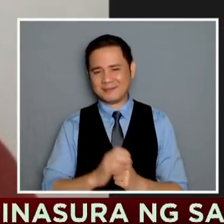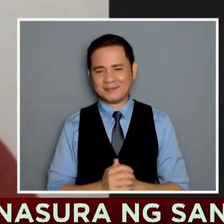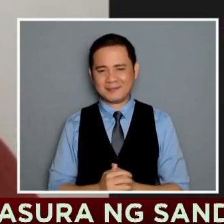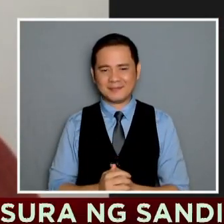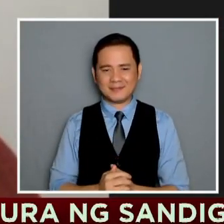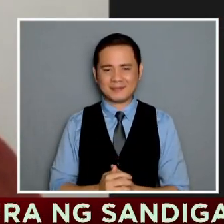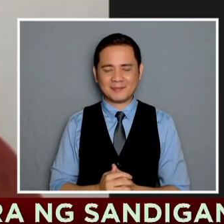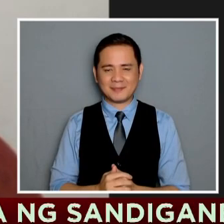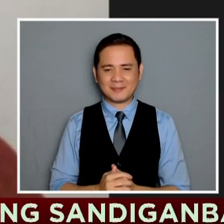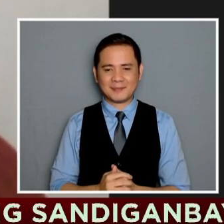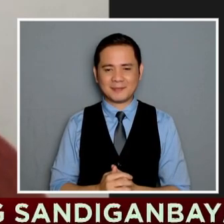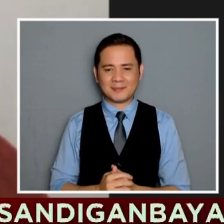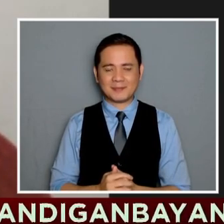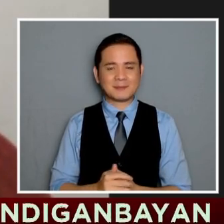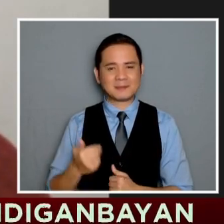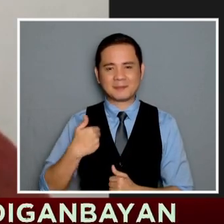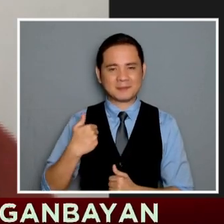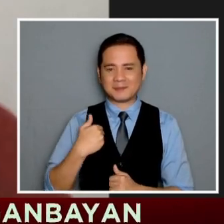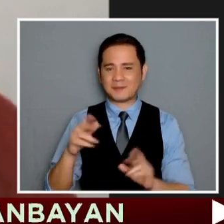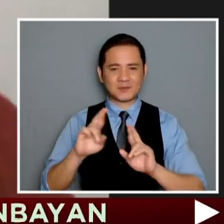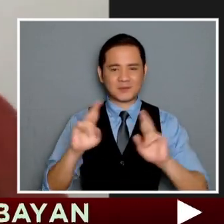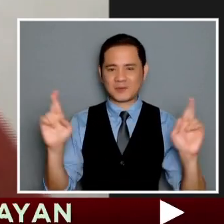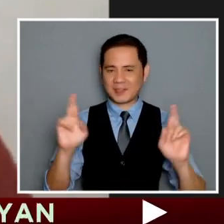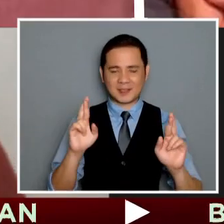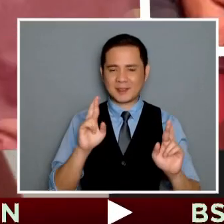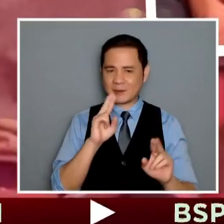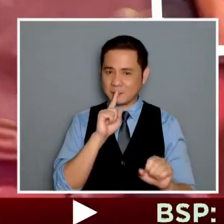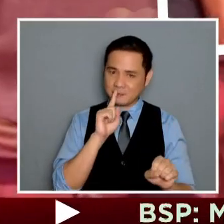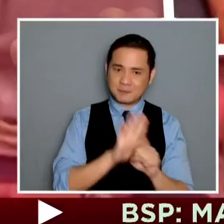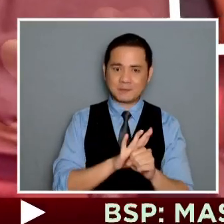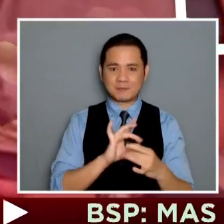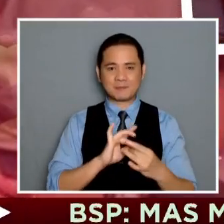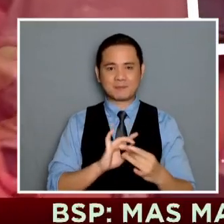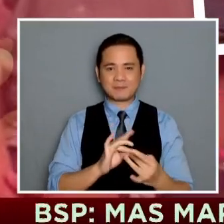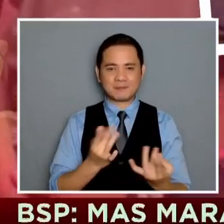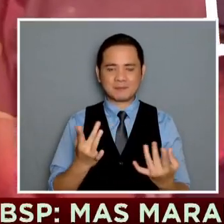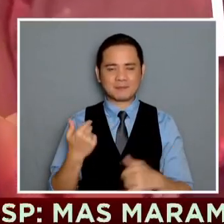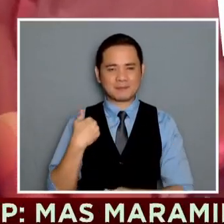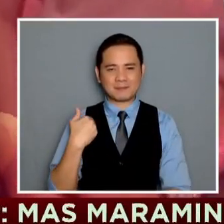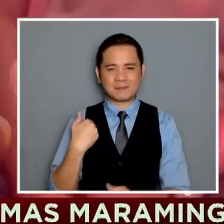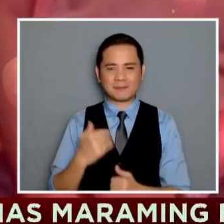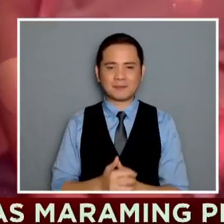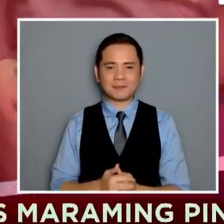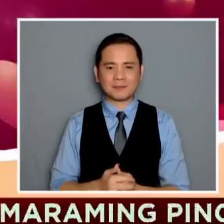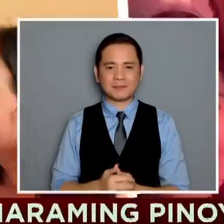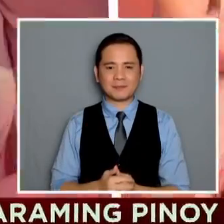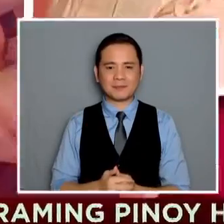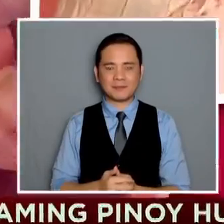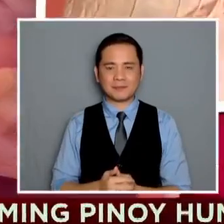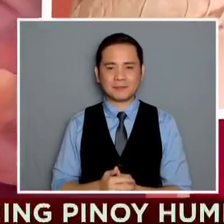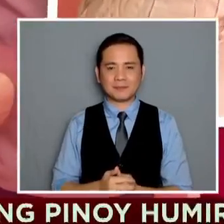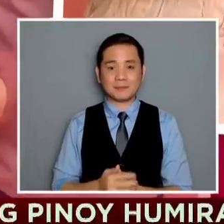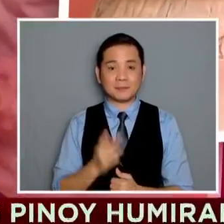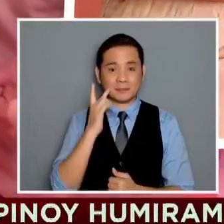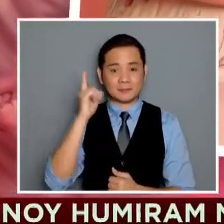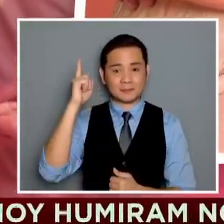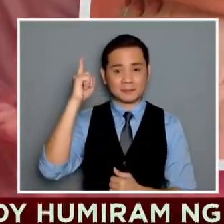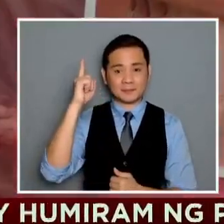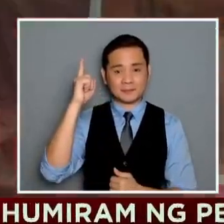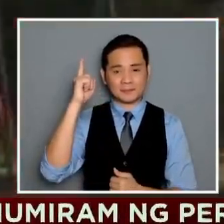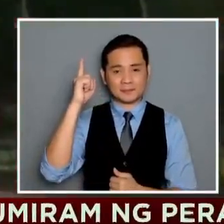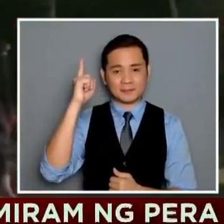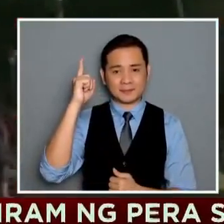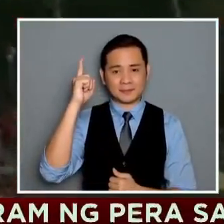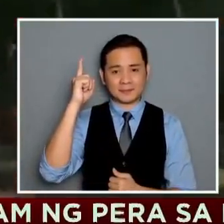hindi pa ready mag-commit. Ganun po. Certified coach ng mga couple ang mag-asawang Drews at Love